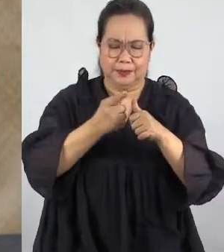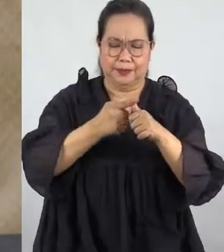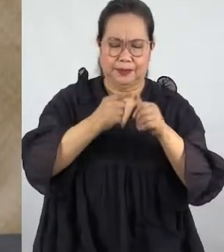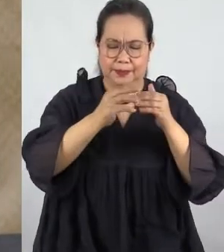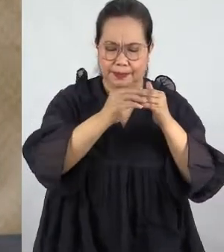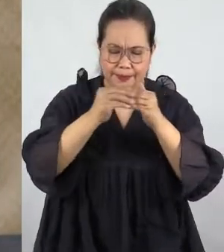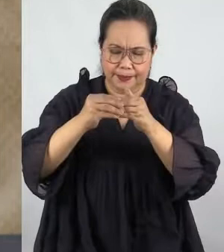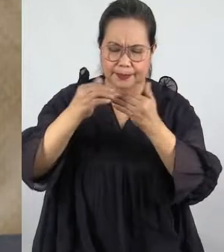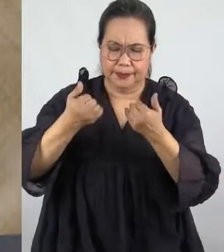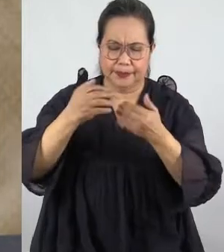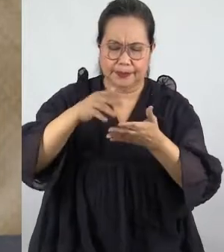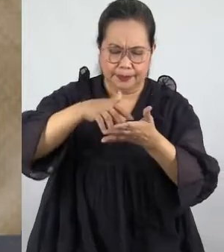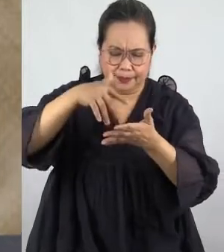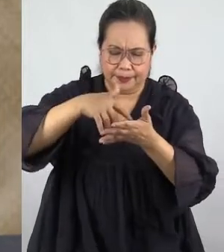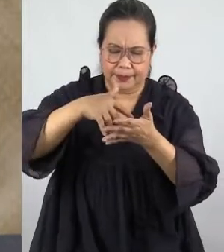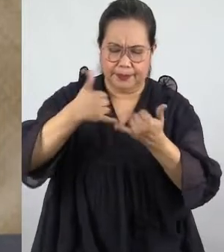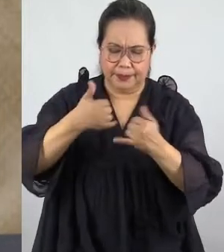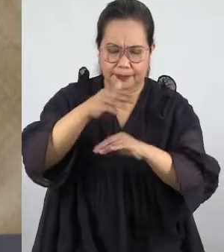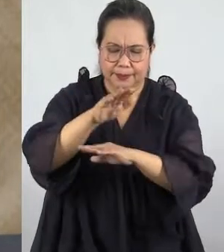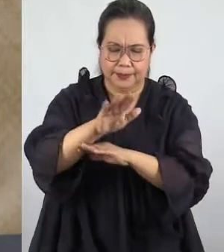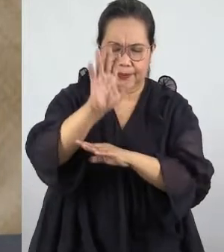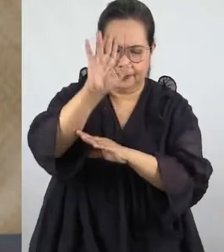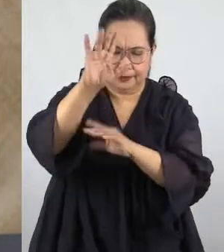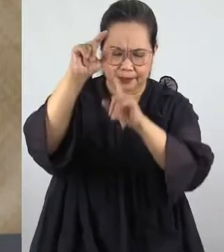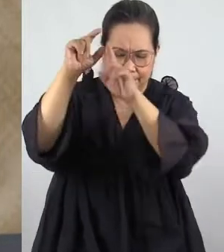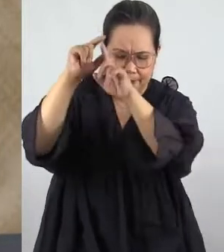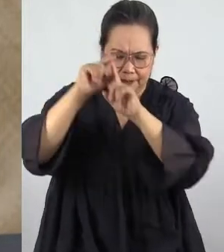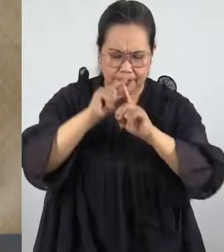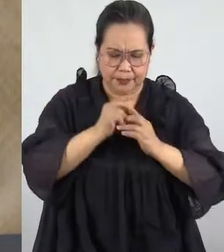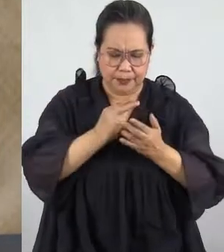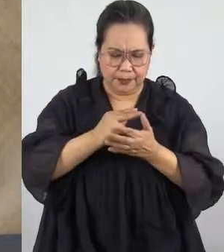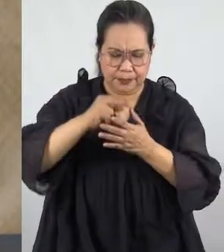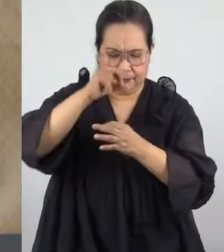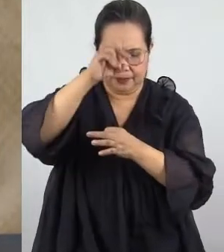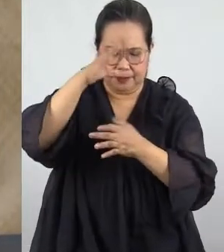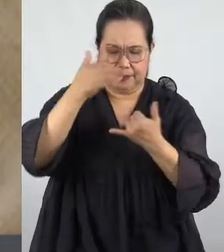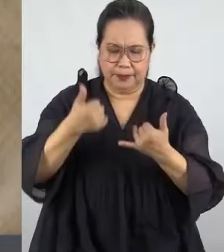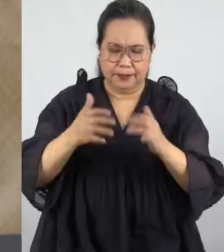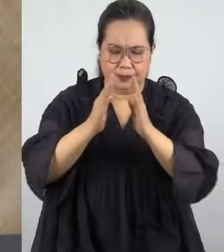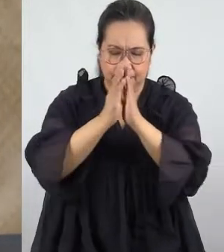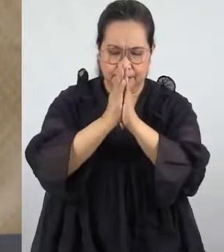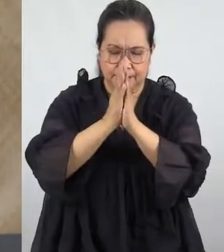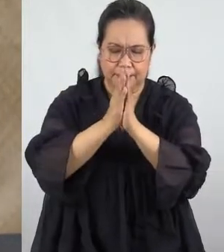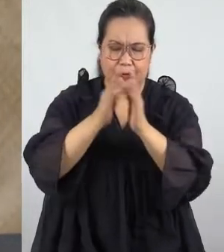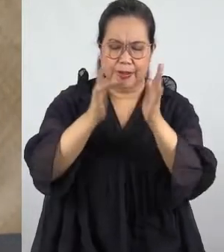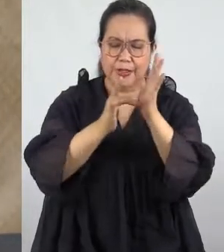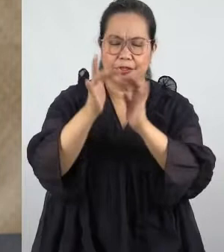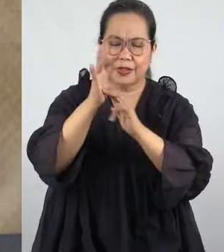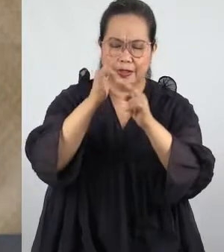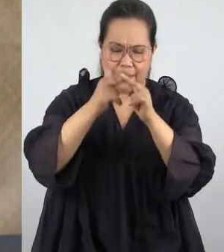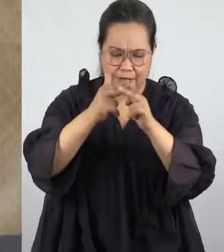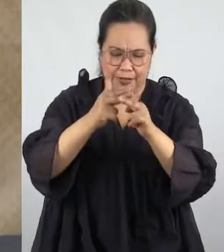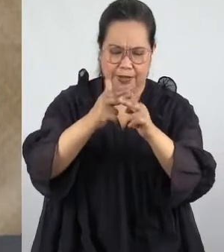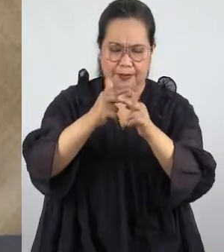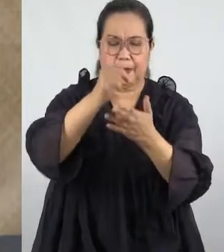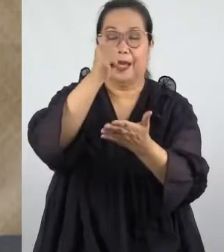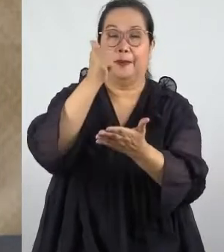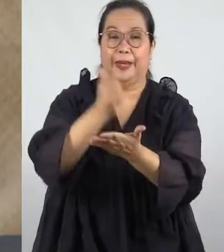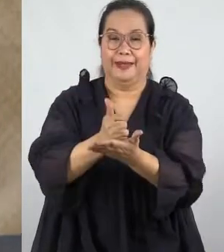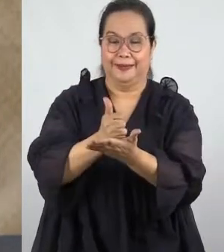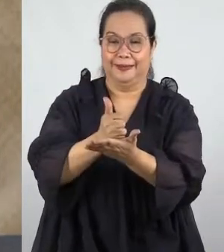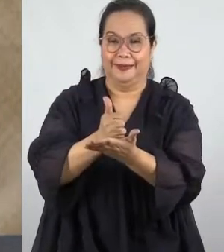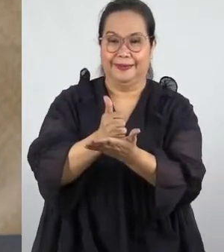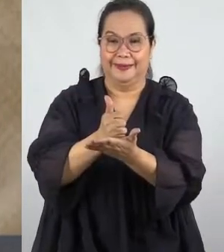pag-aaral sa hapong ito sa pamamagitan ng iyong diwang banal. Ito ang aming samot dalangin sa pangalan ni Jesus.